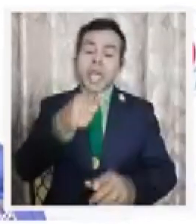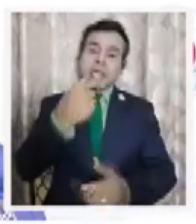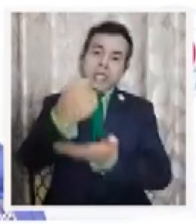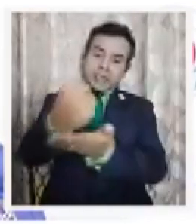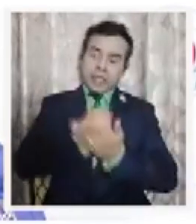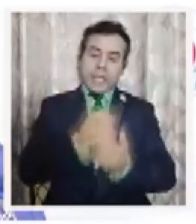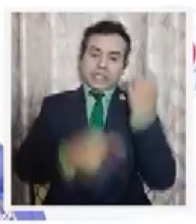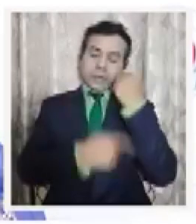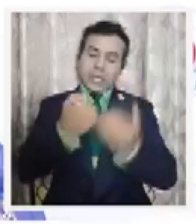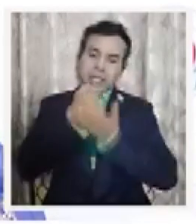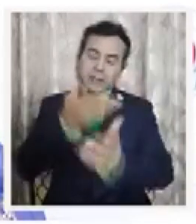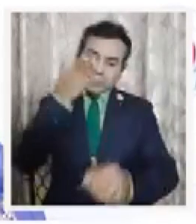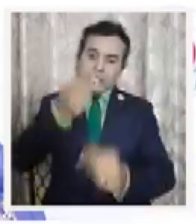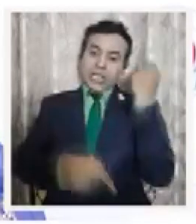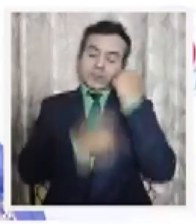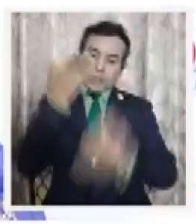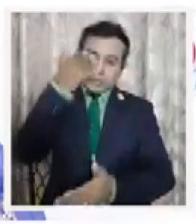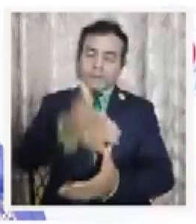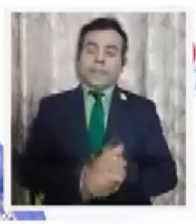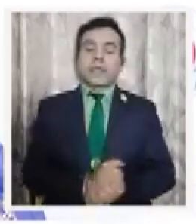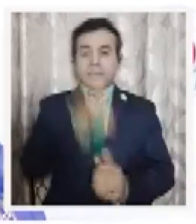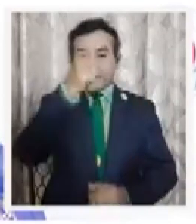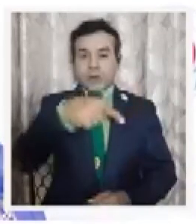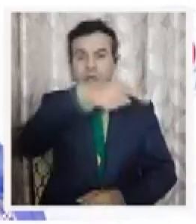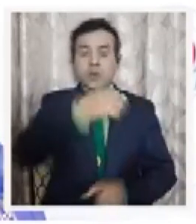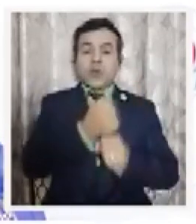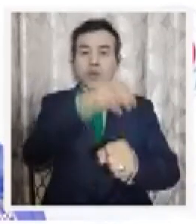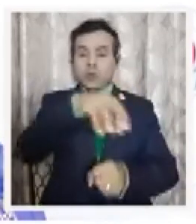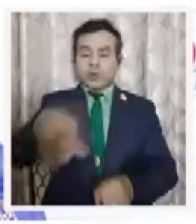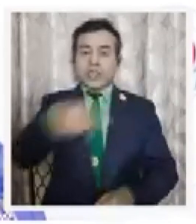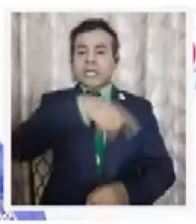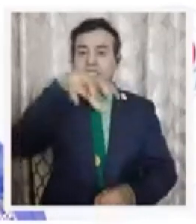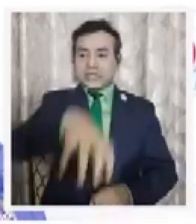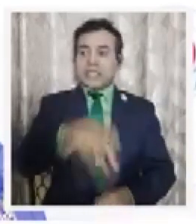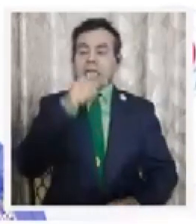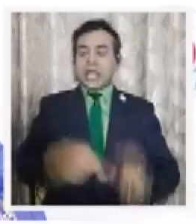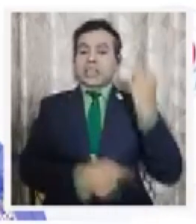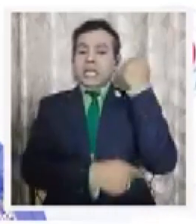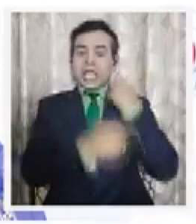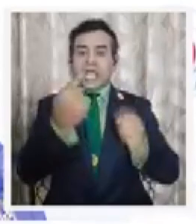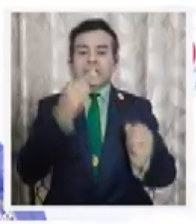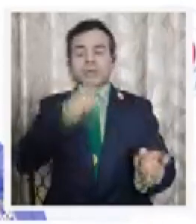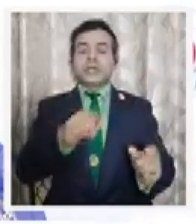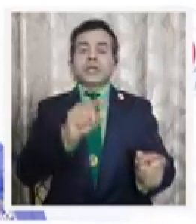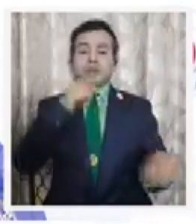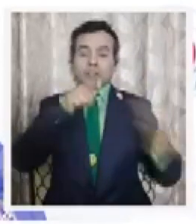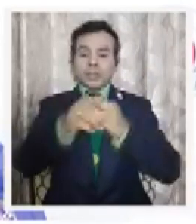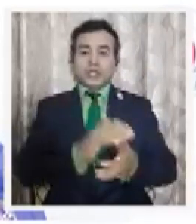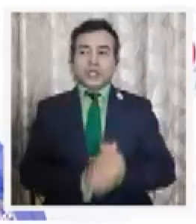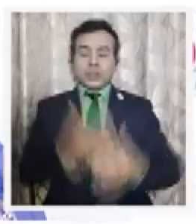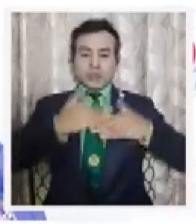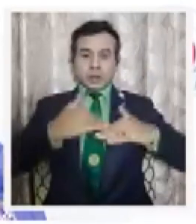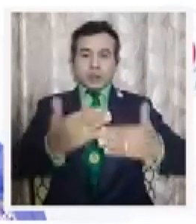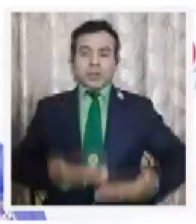জটিলতা এড়াতে নিকটস্থ স্বাস্থ্য প্রতিষ্ঠান হতে নিরাপদ প্রসব সেবা গ্রহণ করুন। দেশের উপজেলা স্বাস্থ্য কমপ্লেক্স, জেলা